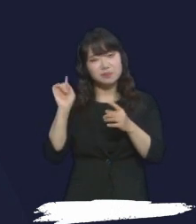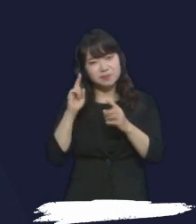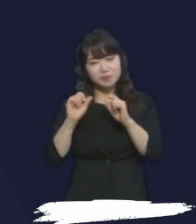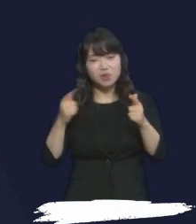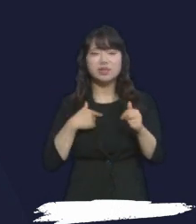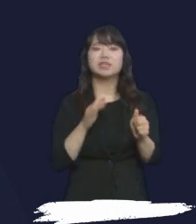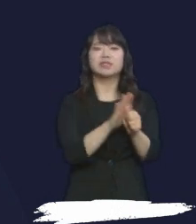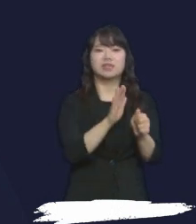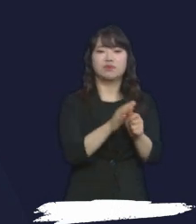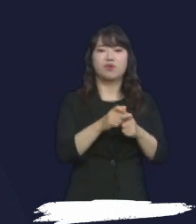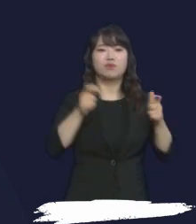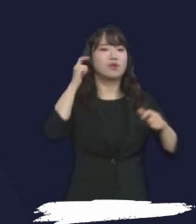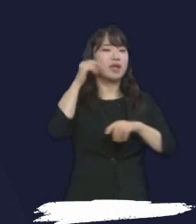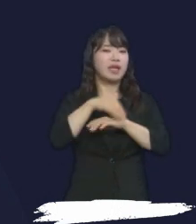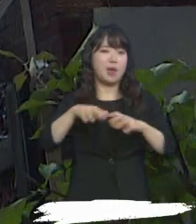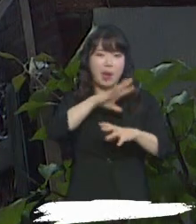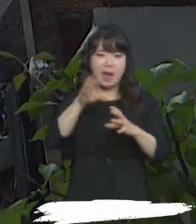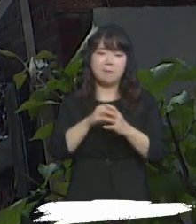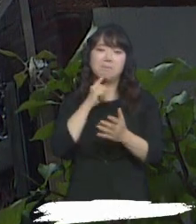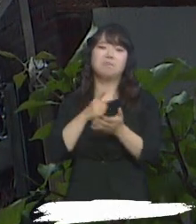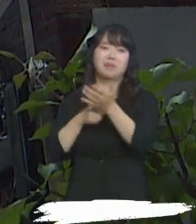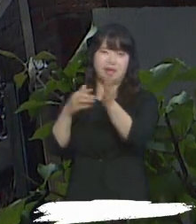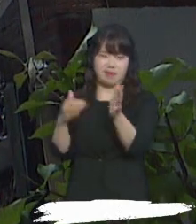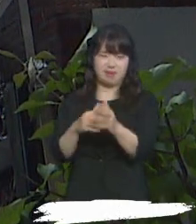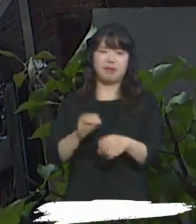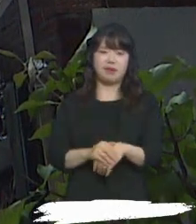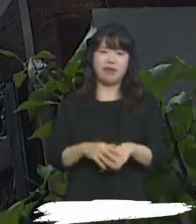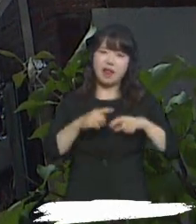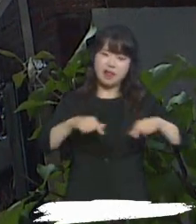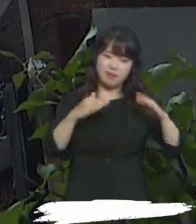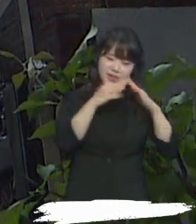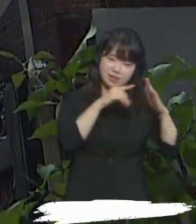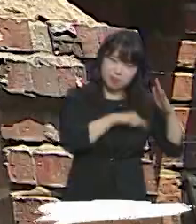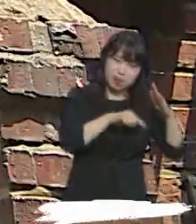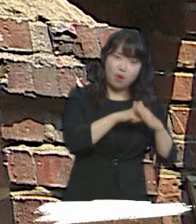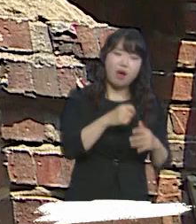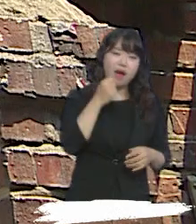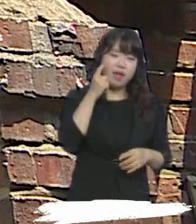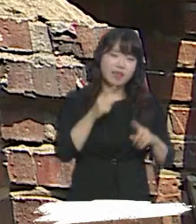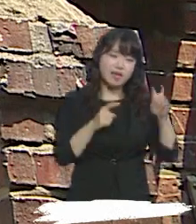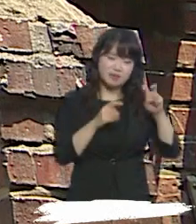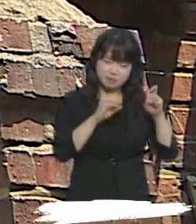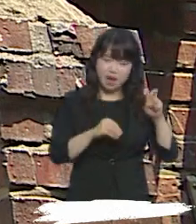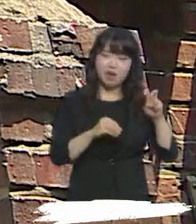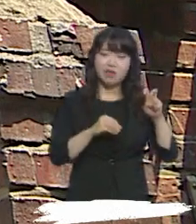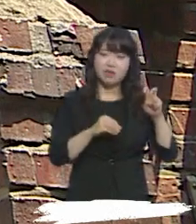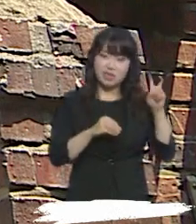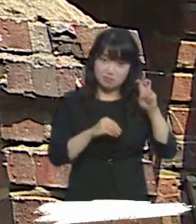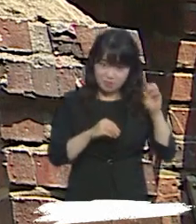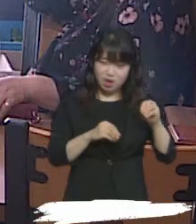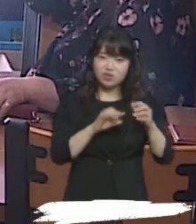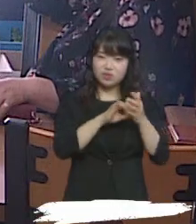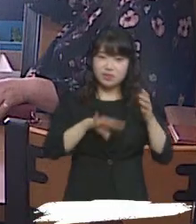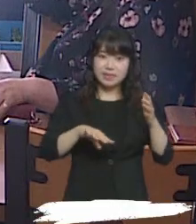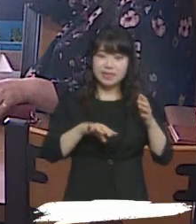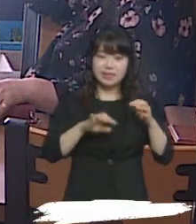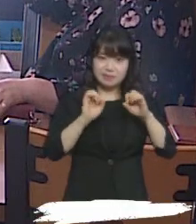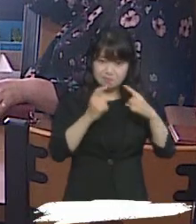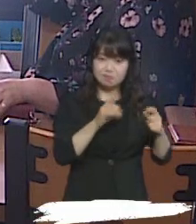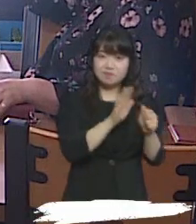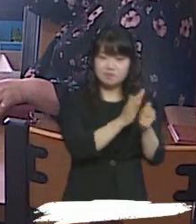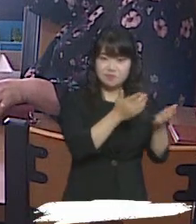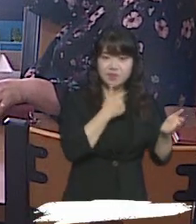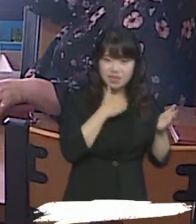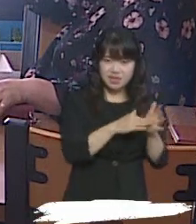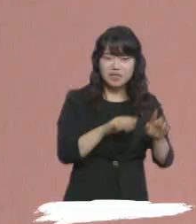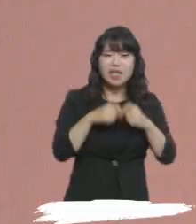확대하는 개정안도 발의했습니다. 그동안 일반 가정에만 월 20만 원 정도의 전기료가 지원됐지만 앞으로는